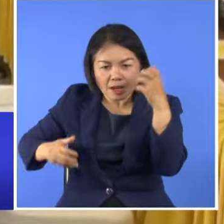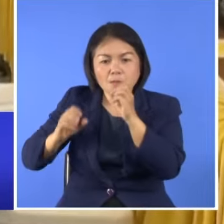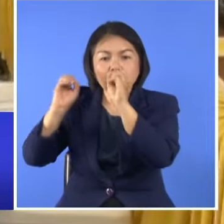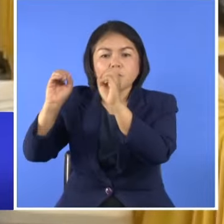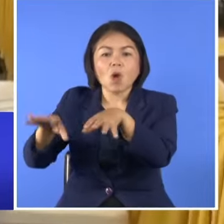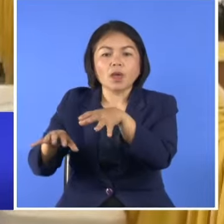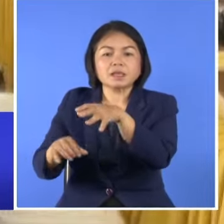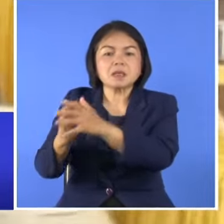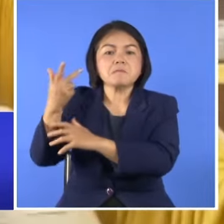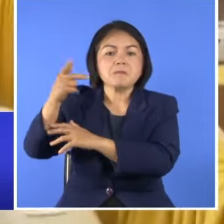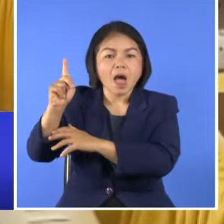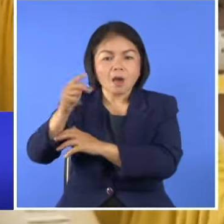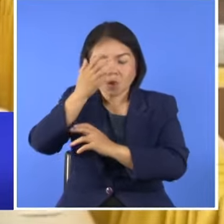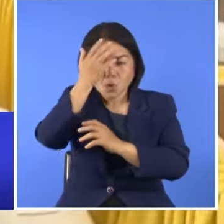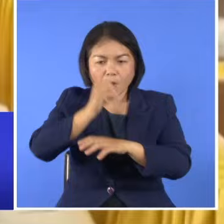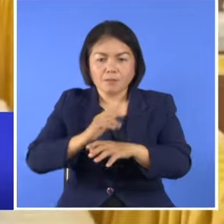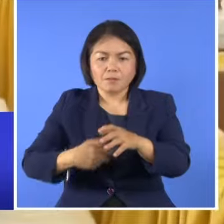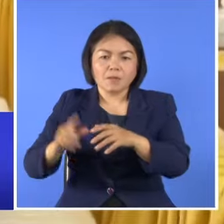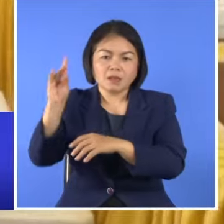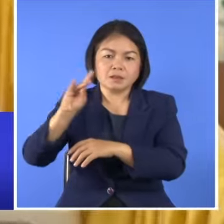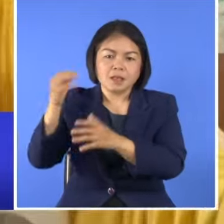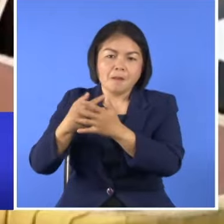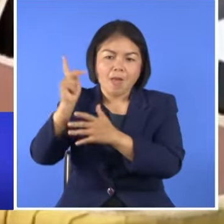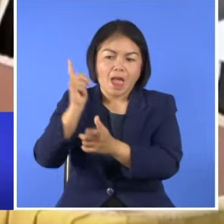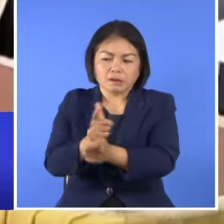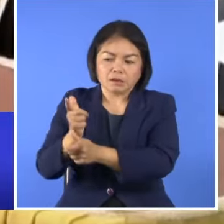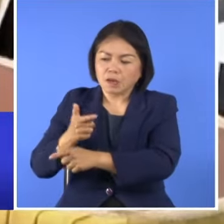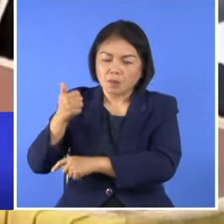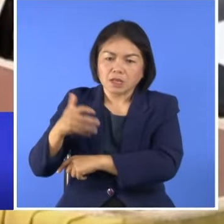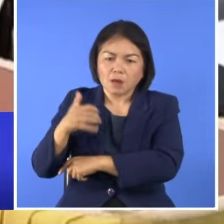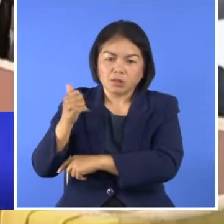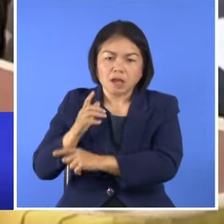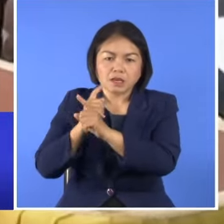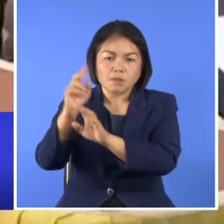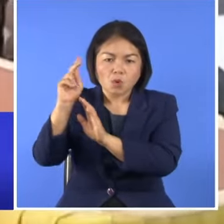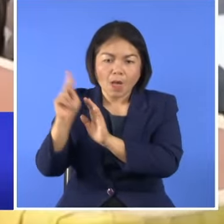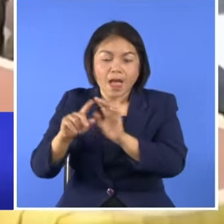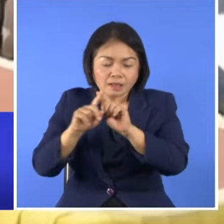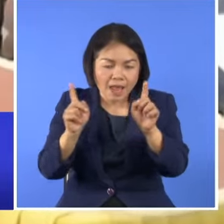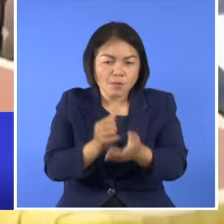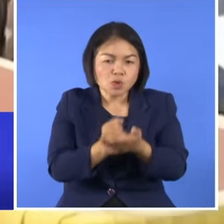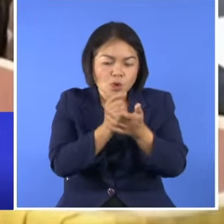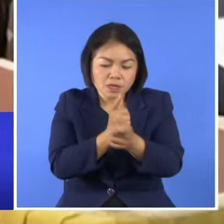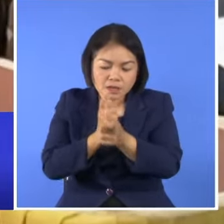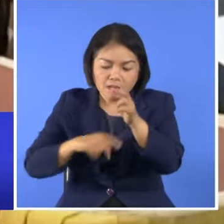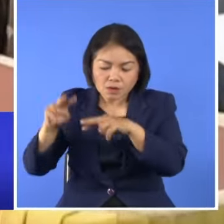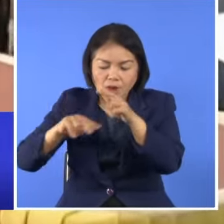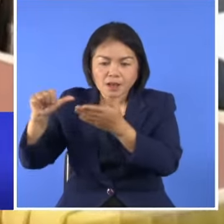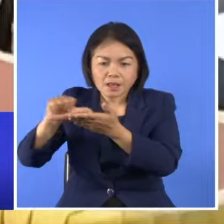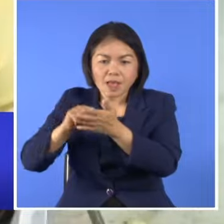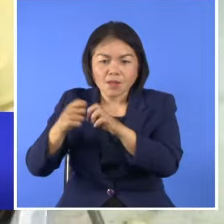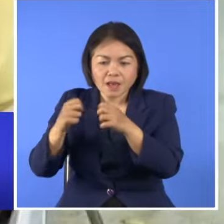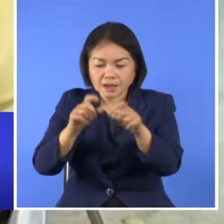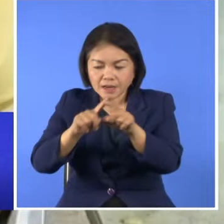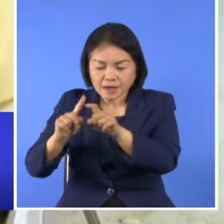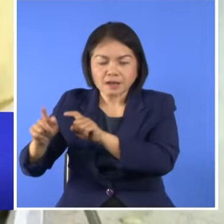ที่เดิมเพราะว่าลิงเนี่ยเป็นสัตว์ป่าคุ้มครองไม่สามารถนำมาเลี้ยงได้นะครับแต่ว่าเอามาอุบาลมาแก้ไขปัญหาต่างๆเี่ได้อยู่อ่าเป็นครั้งเป็น